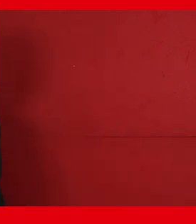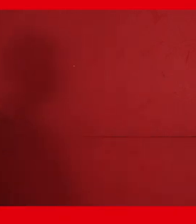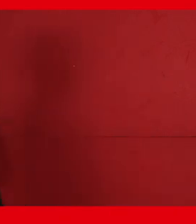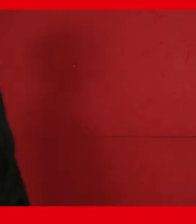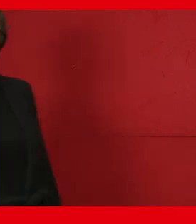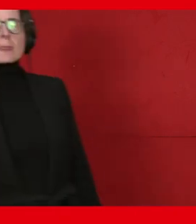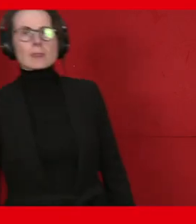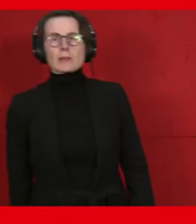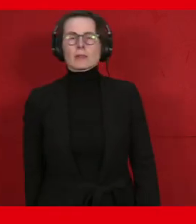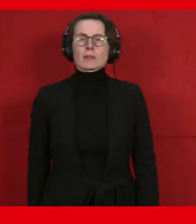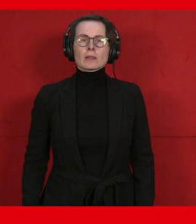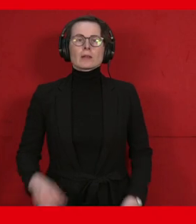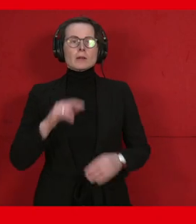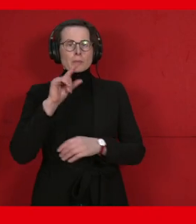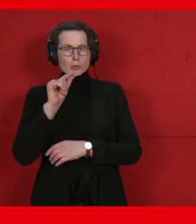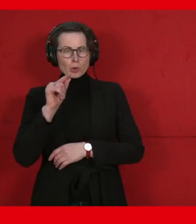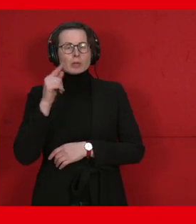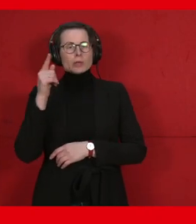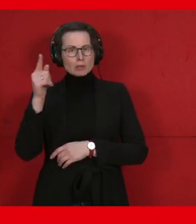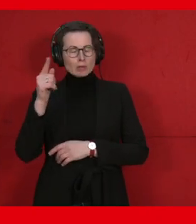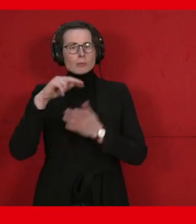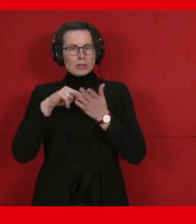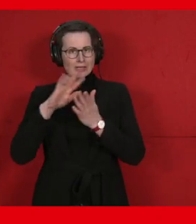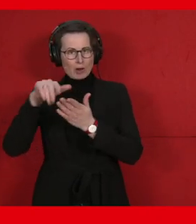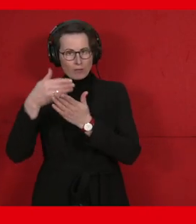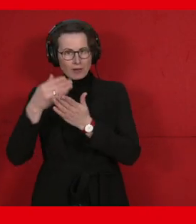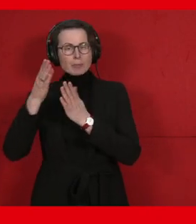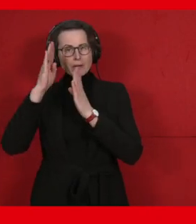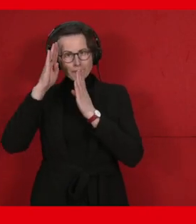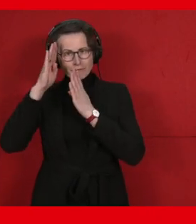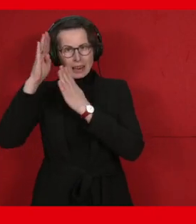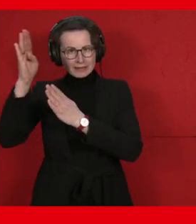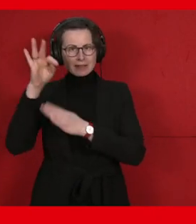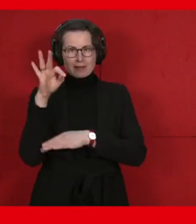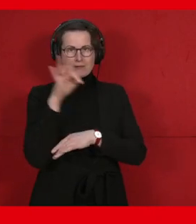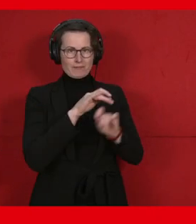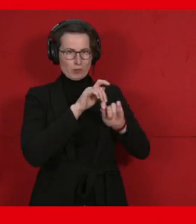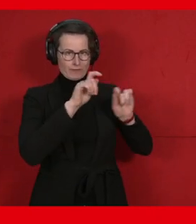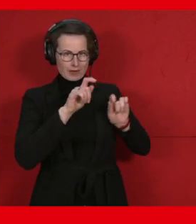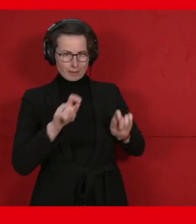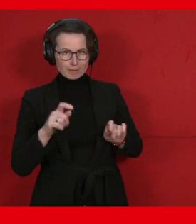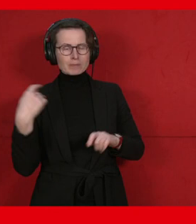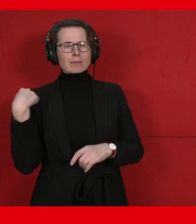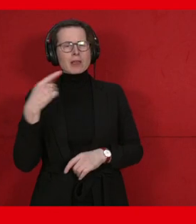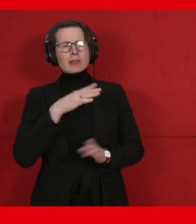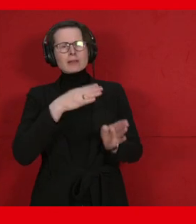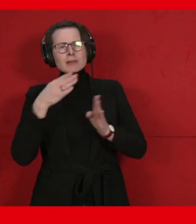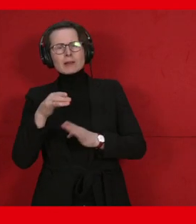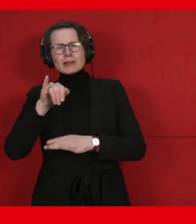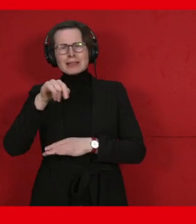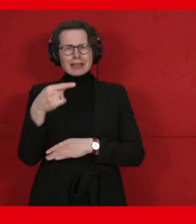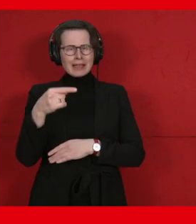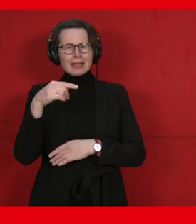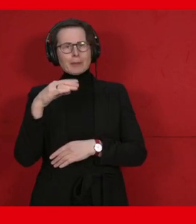was Politik als Hausaufgabe sozusagen mitnimmt. Herr Vassiliadis, Sie sind ja, ich habe schon gesagt, für 600.000 Mitglieder auch